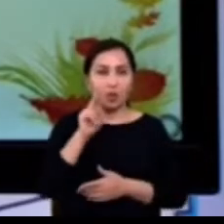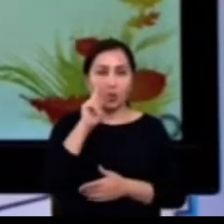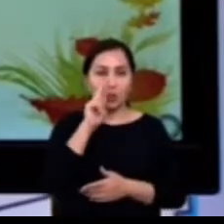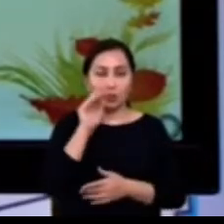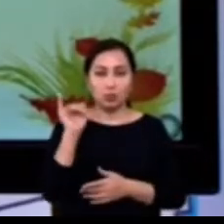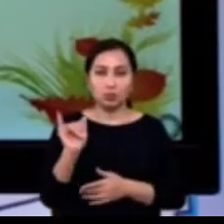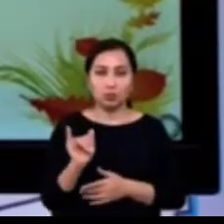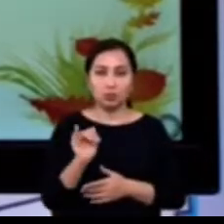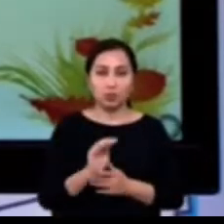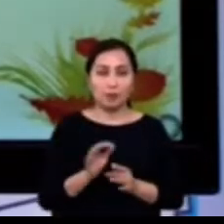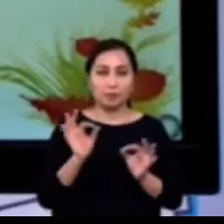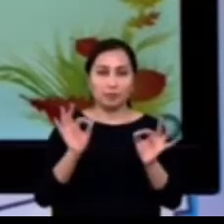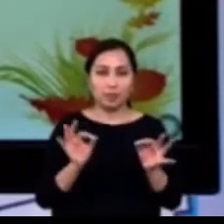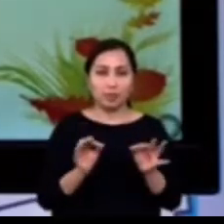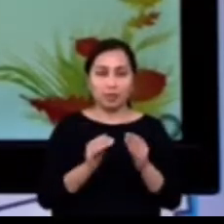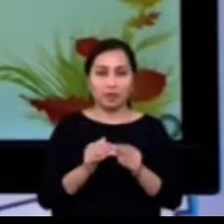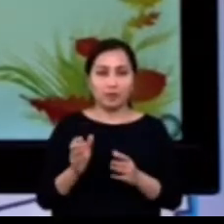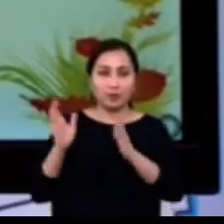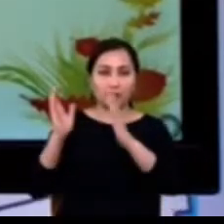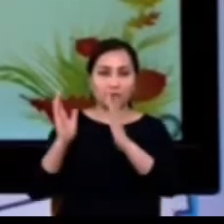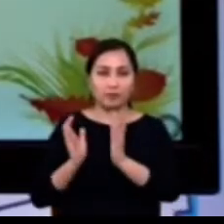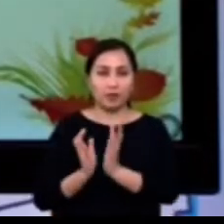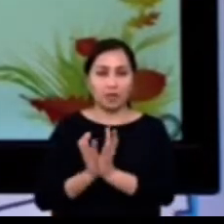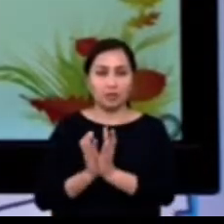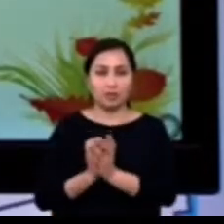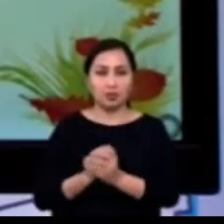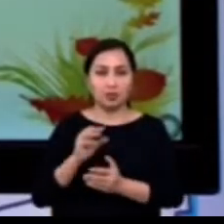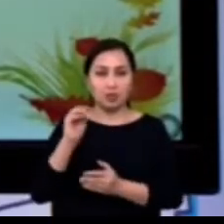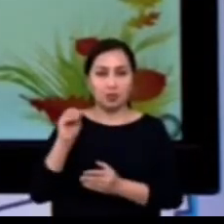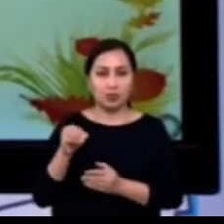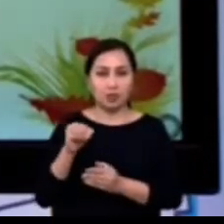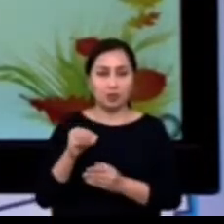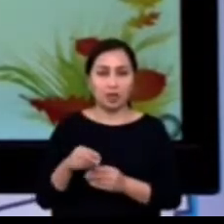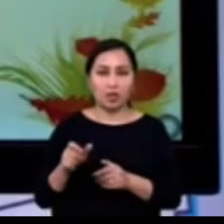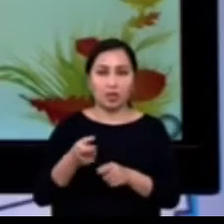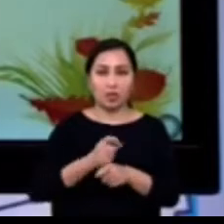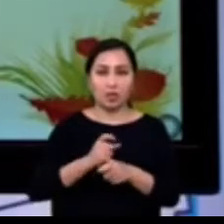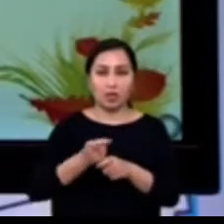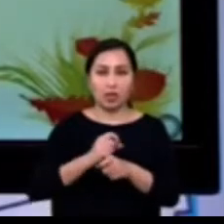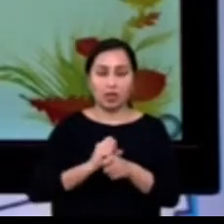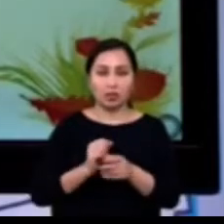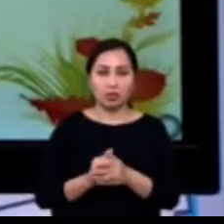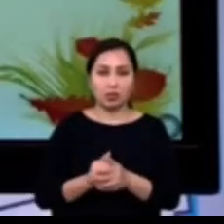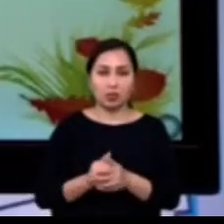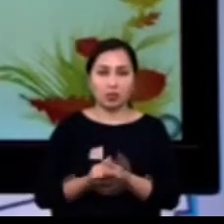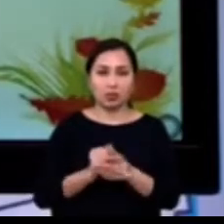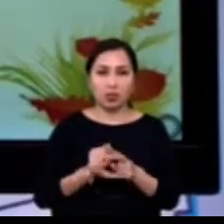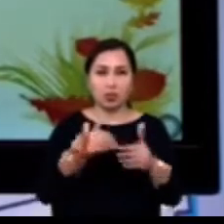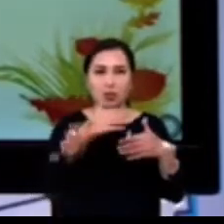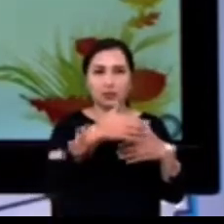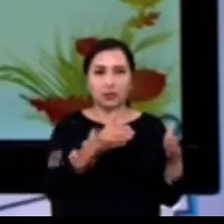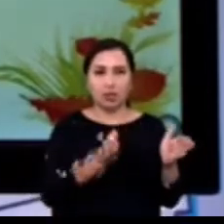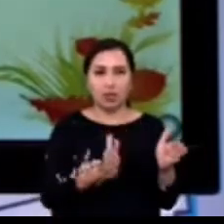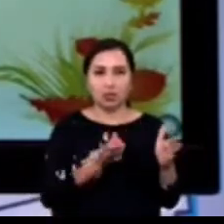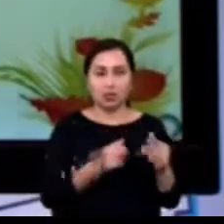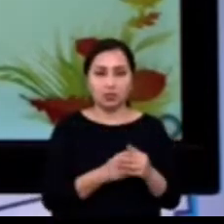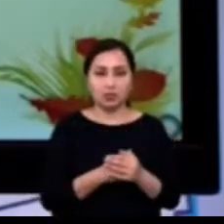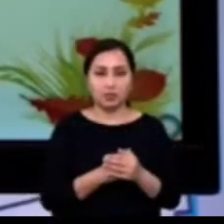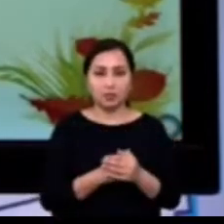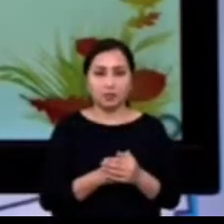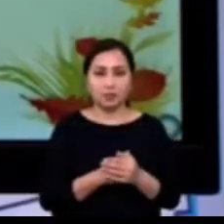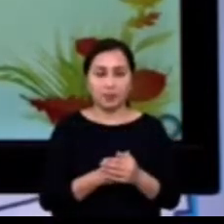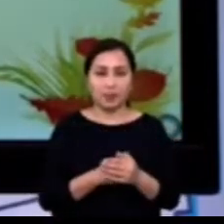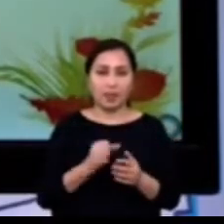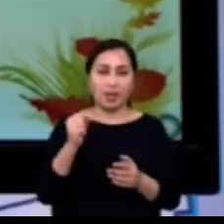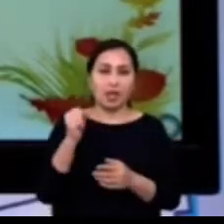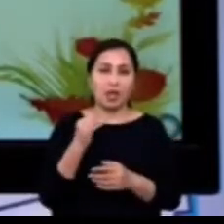куда? Правильно, в корзину. Картофель у нас отправляется в ящик.